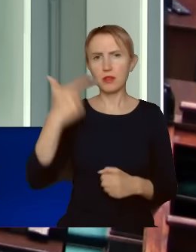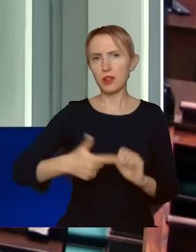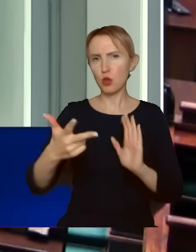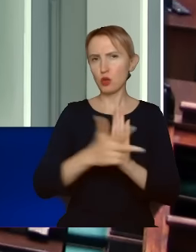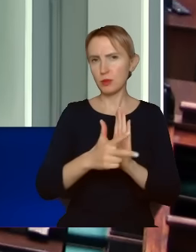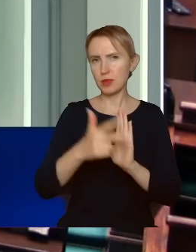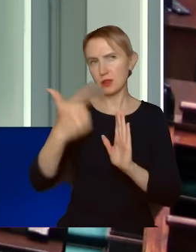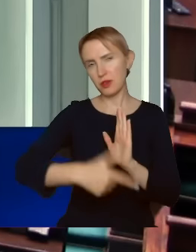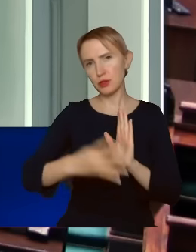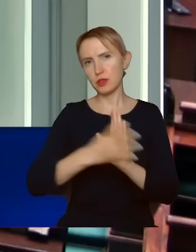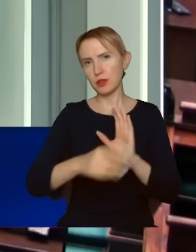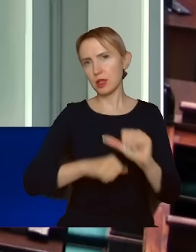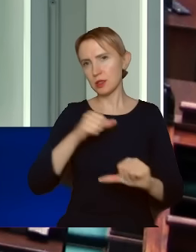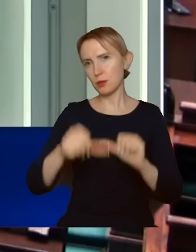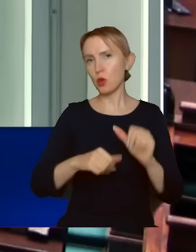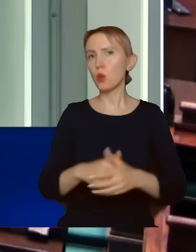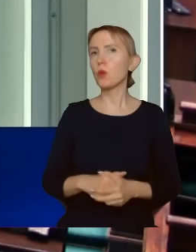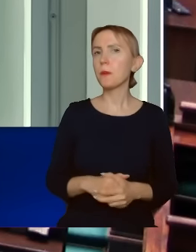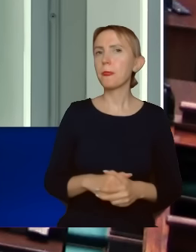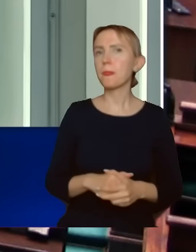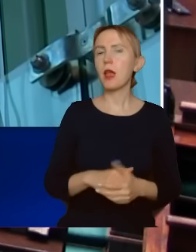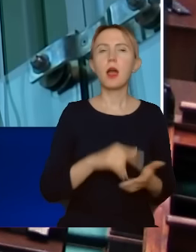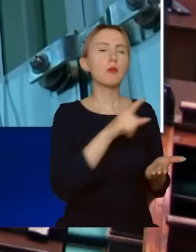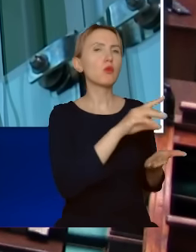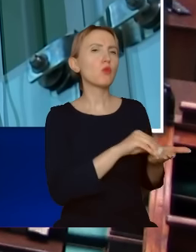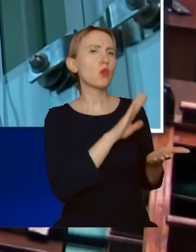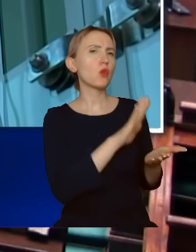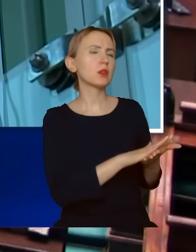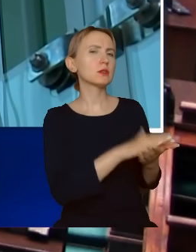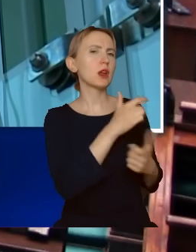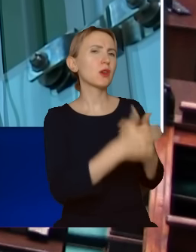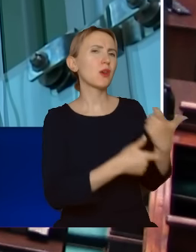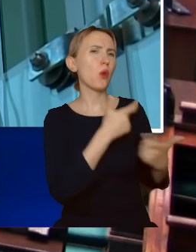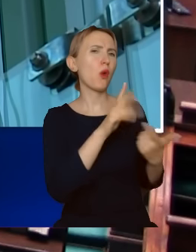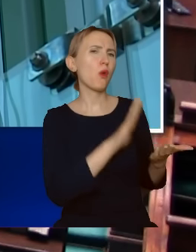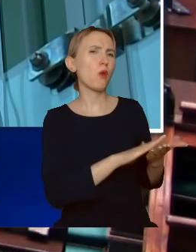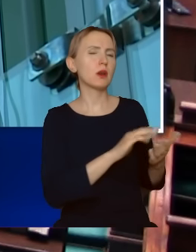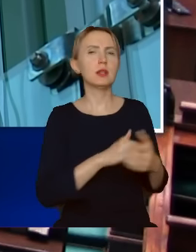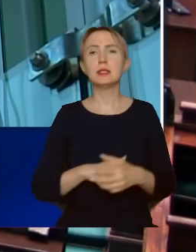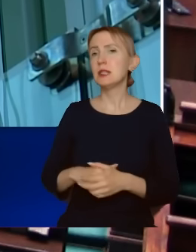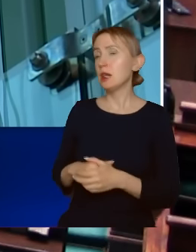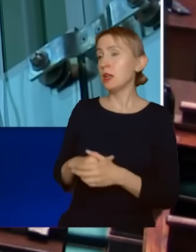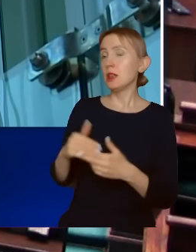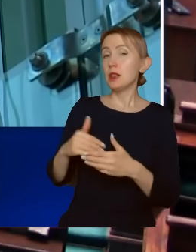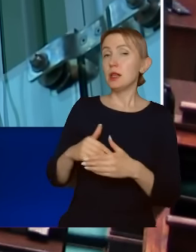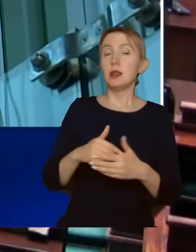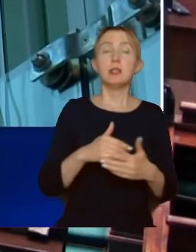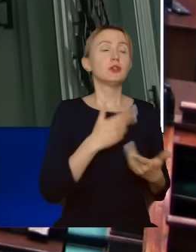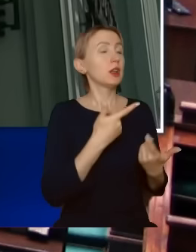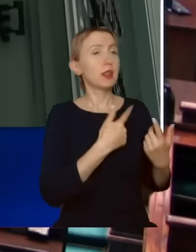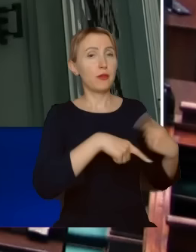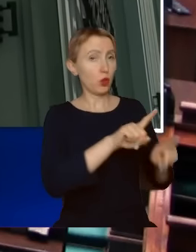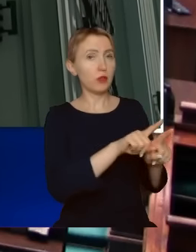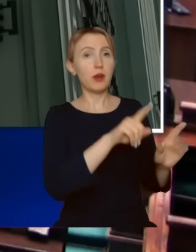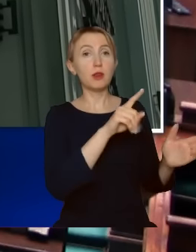2018 państwo tam mają nawet zapis że za niestosowanie uchwa że za niestosowanie uchwał